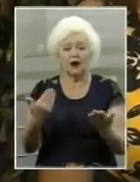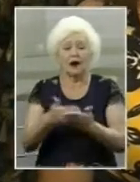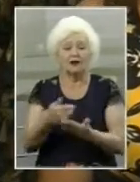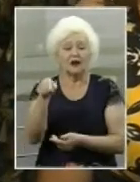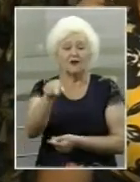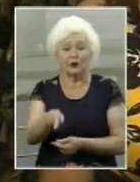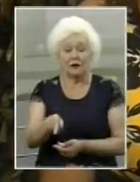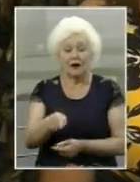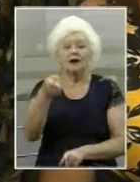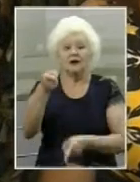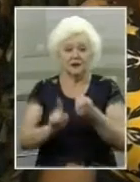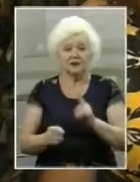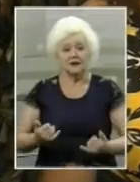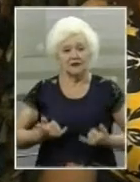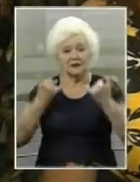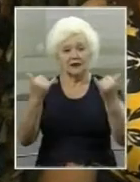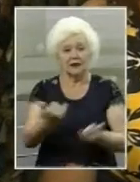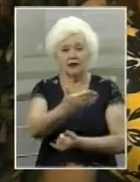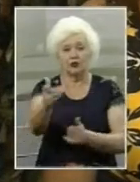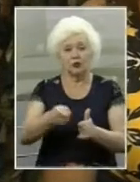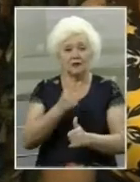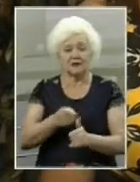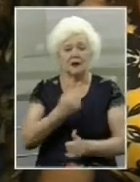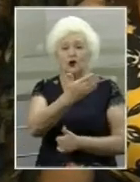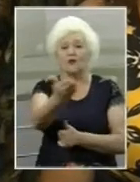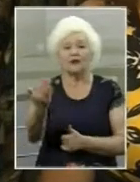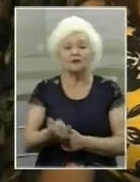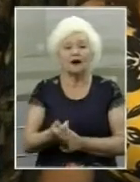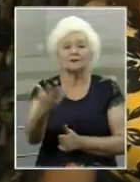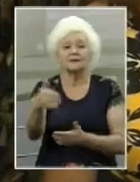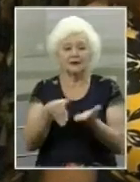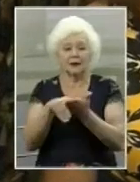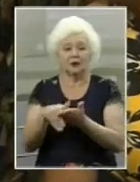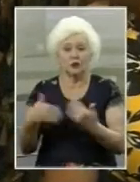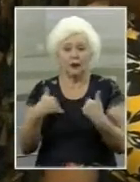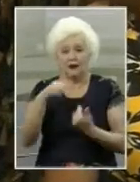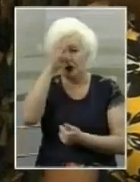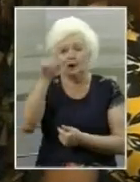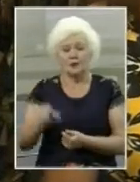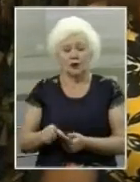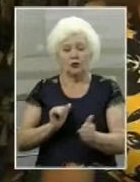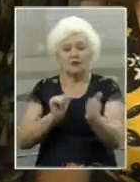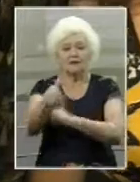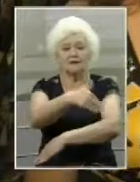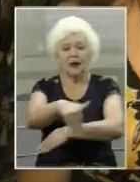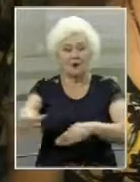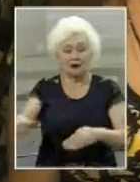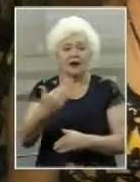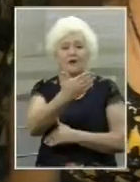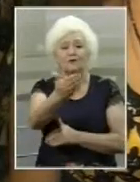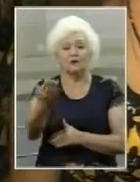вона дійсно гідна цього звання, тому що вона скільки допомогла нашим хлопцям на передовій.